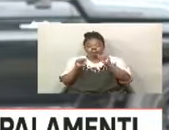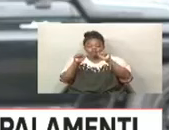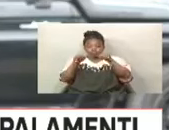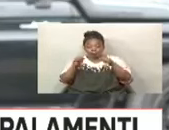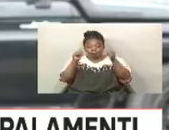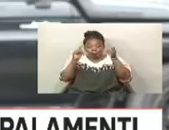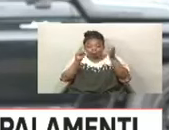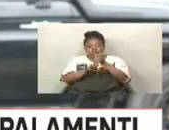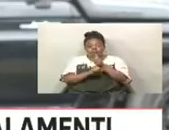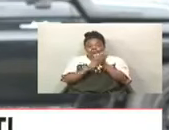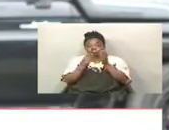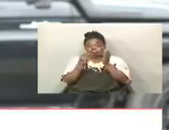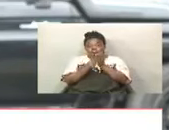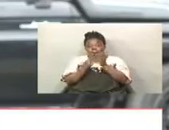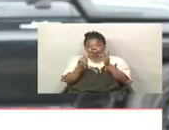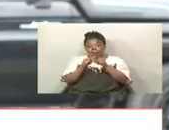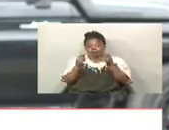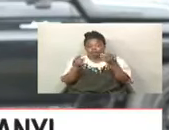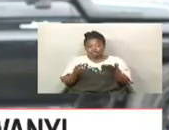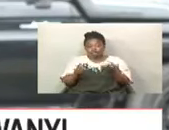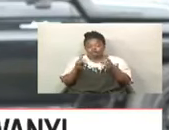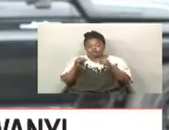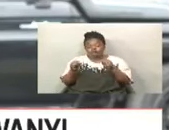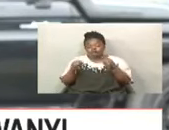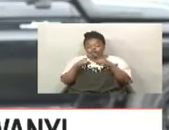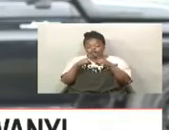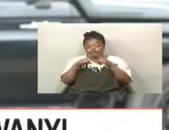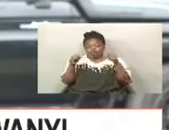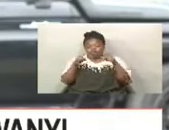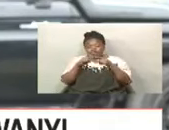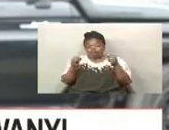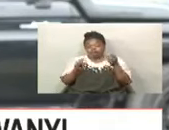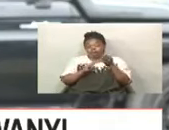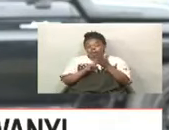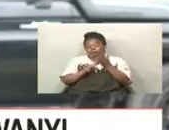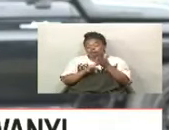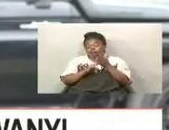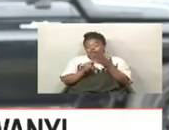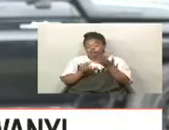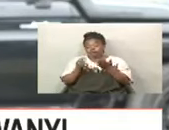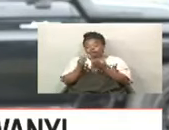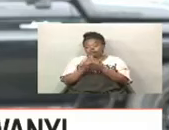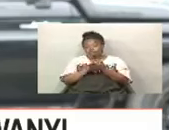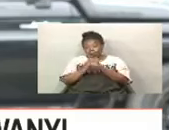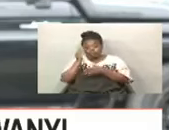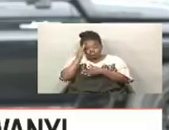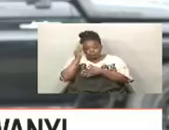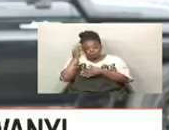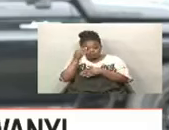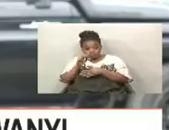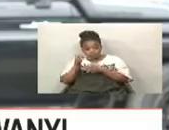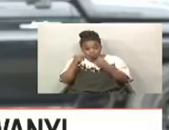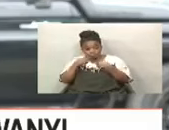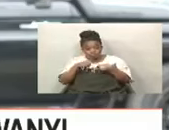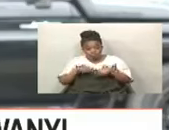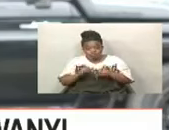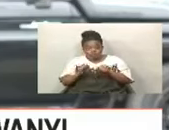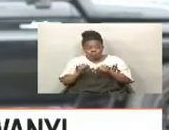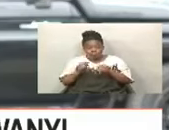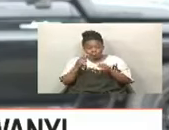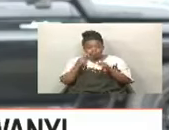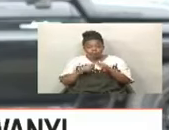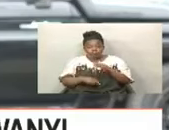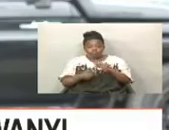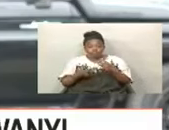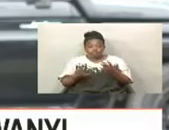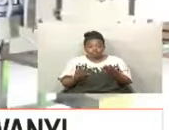Uganda Tulele kukuzi gambo ene mo. Aguku wano mayeko kukuru mru mru njenguwe gamba tokute